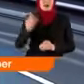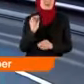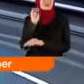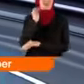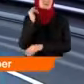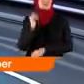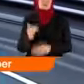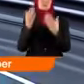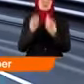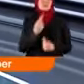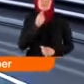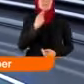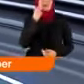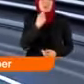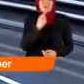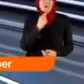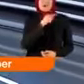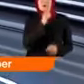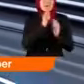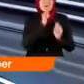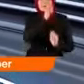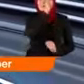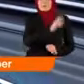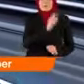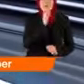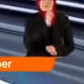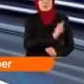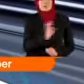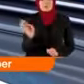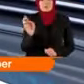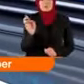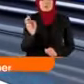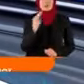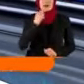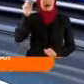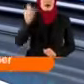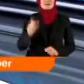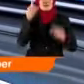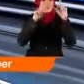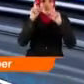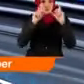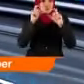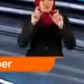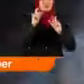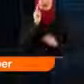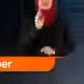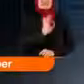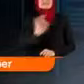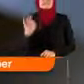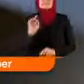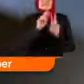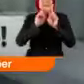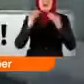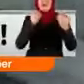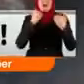bir sahtekardı ve ünlü astroloğun hem dolandırdı hem de fotoğraflarını ahlaksız sitelerde paylaştı bu